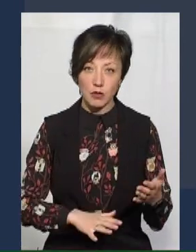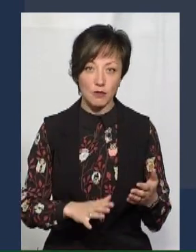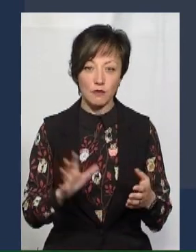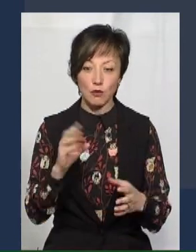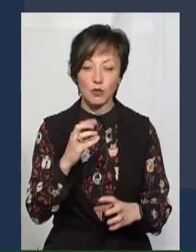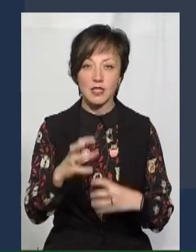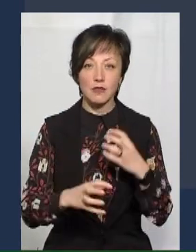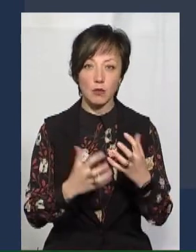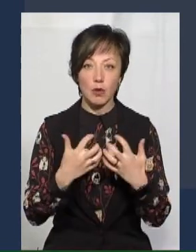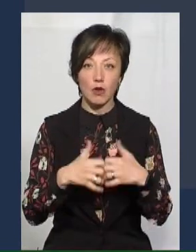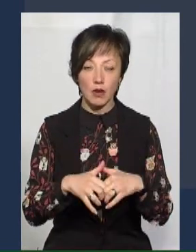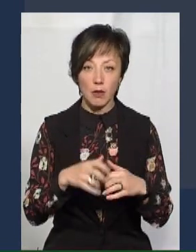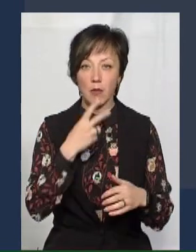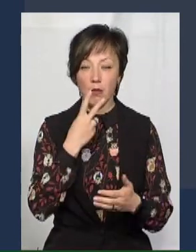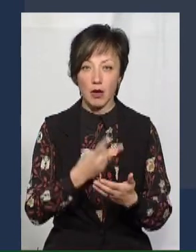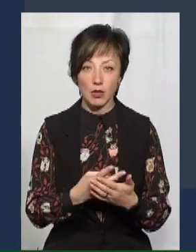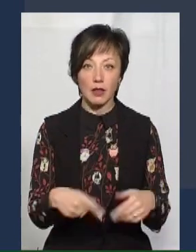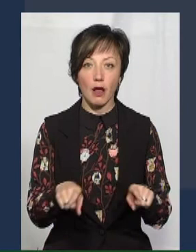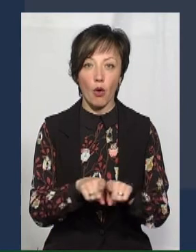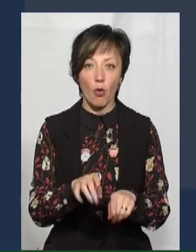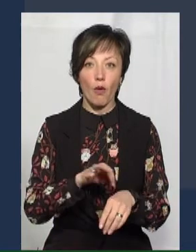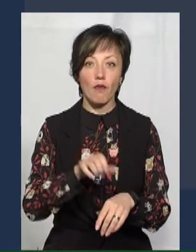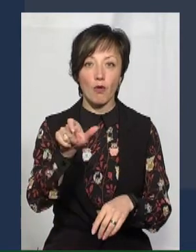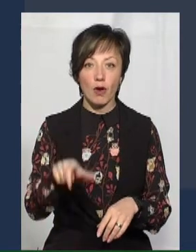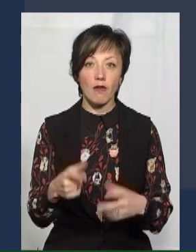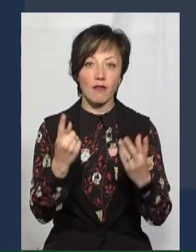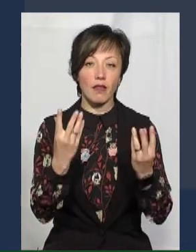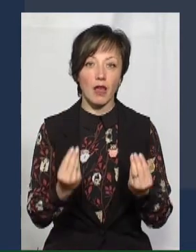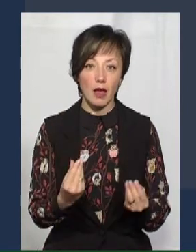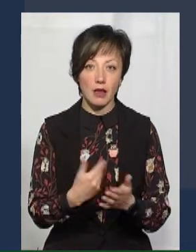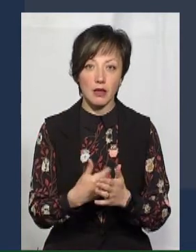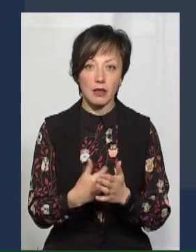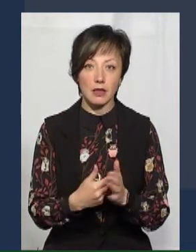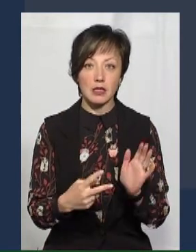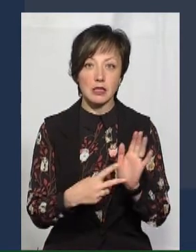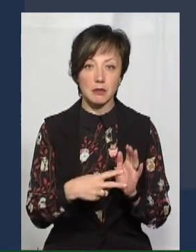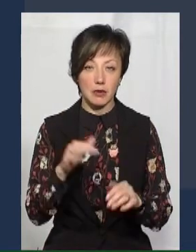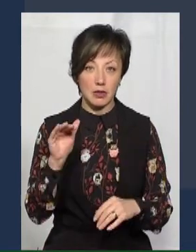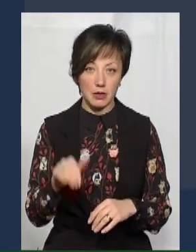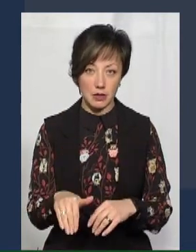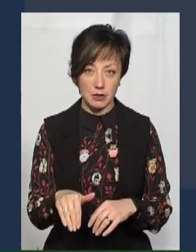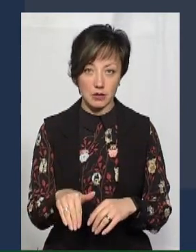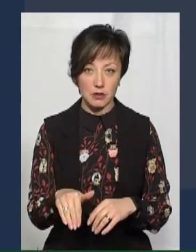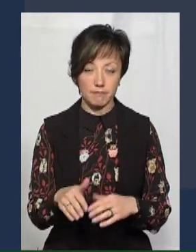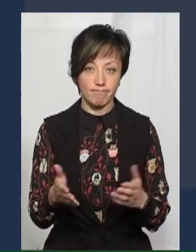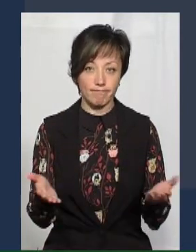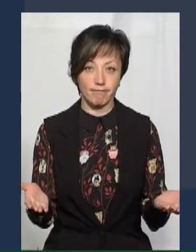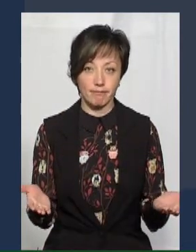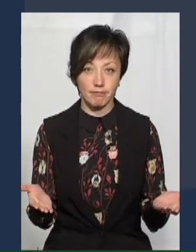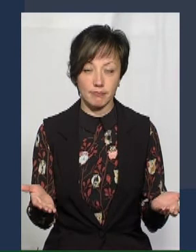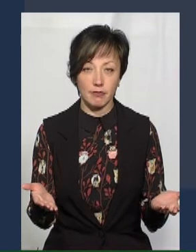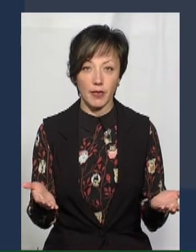світі прораховано, і ми це бачимо. Ну, такого хворого в день іде десь приблизно біля 7 тисяч. Тобто, ну,